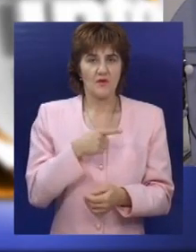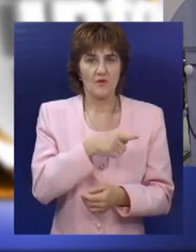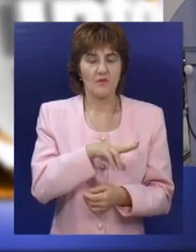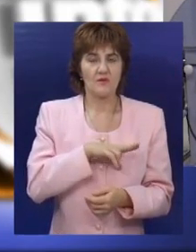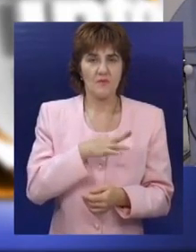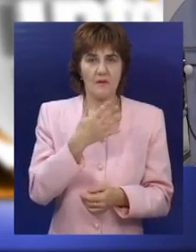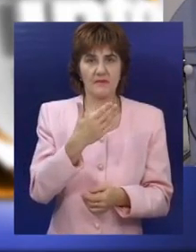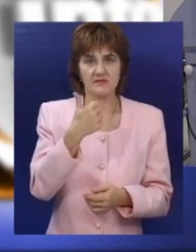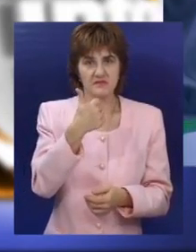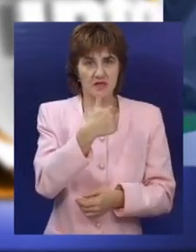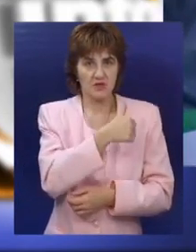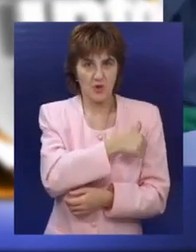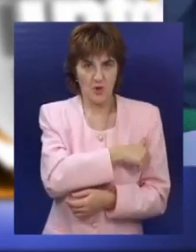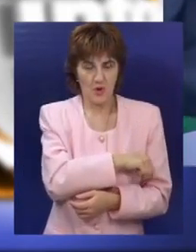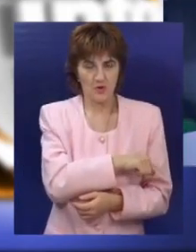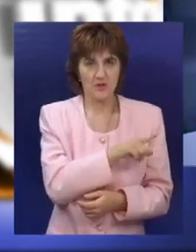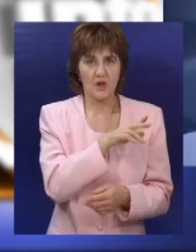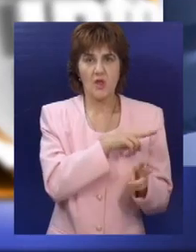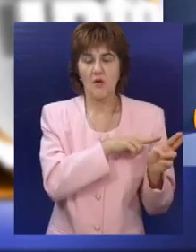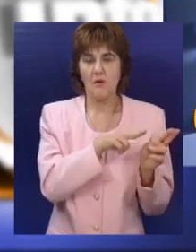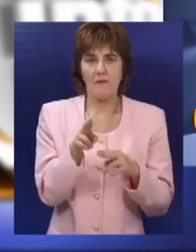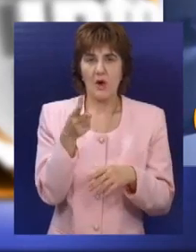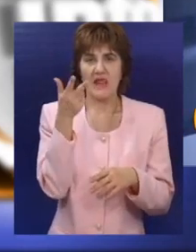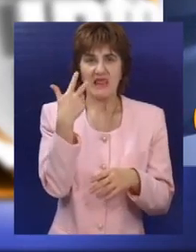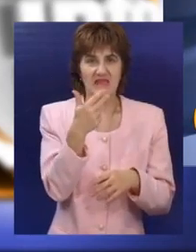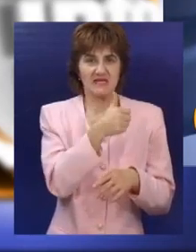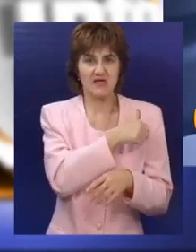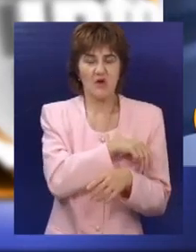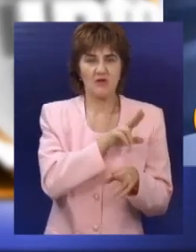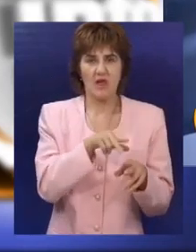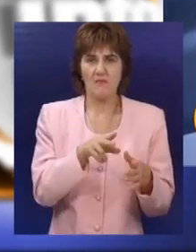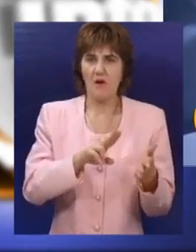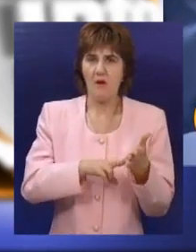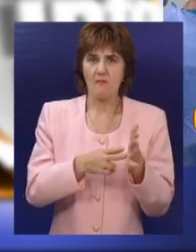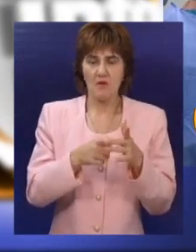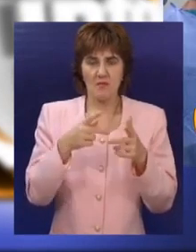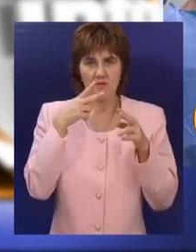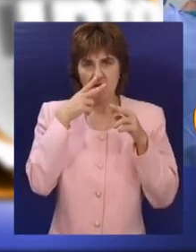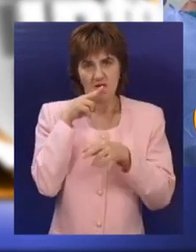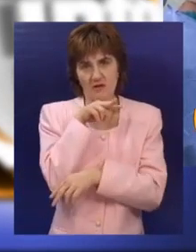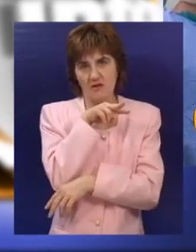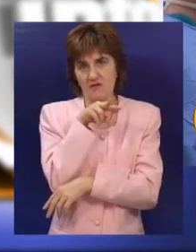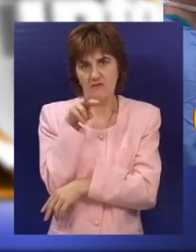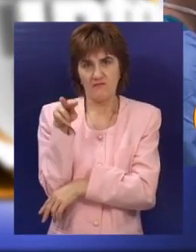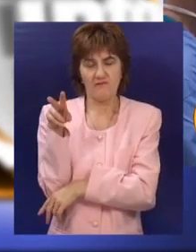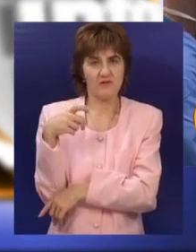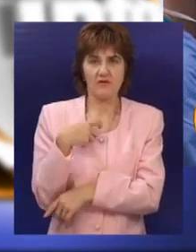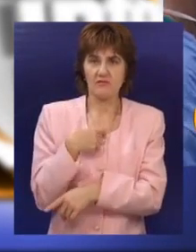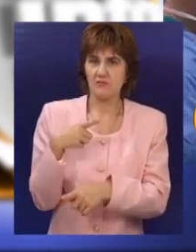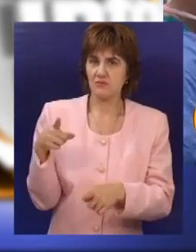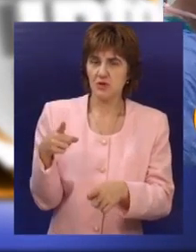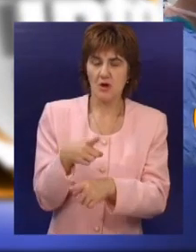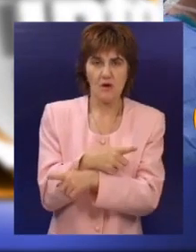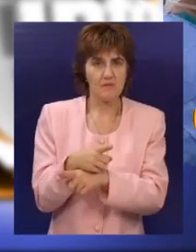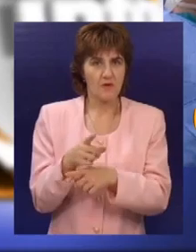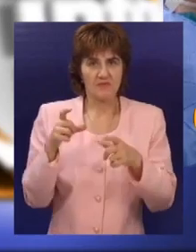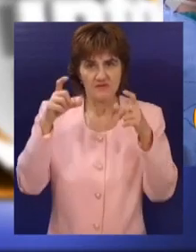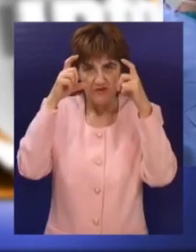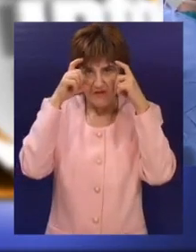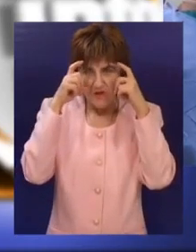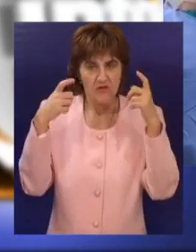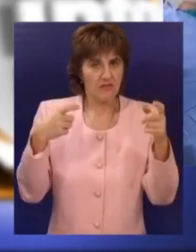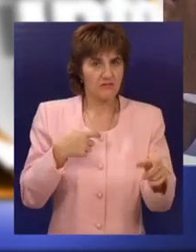ima 51 godinu i prema njegovim rečima punih 30 godina ima problema sa vidom. Pokušavao je da vid koriguje i sa sočevima